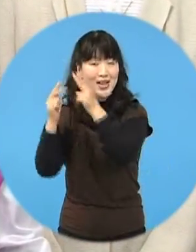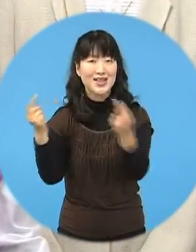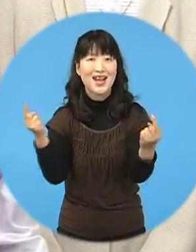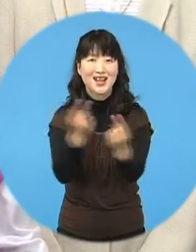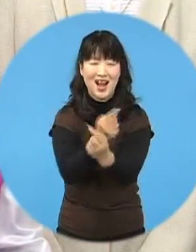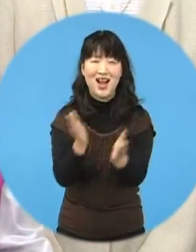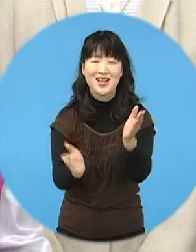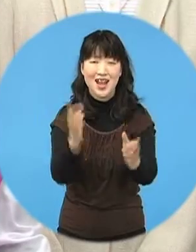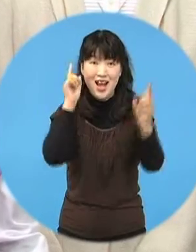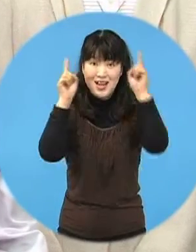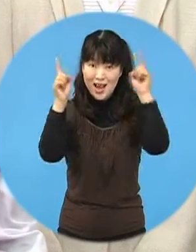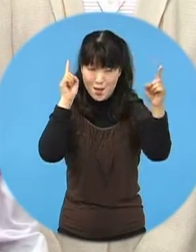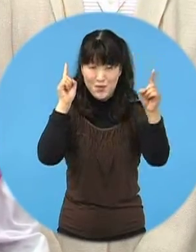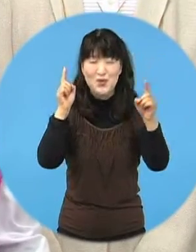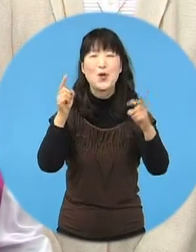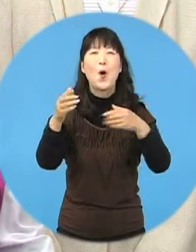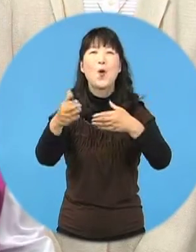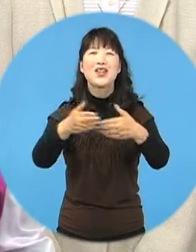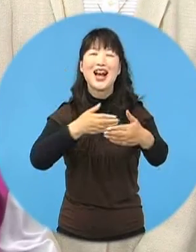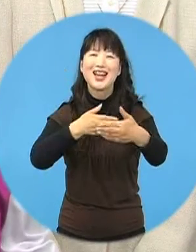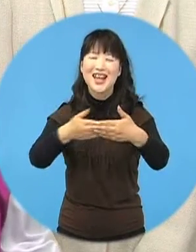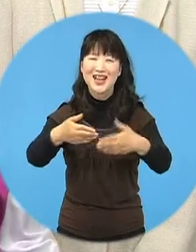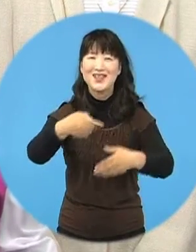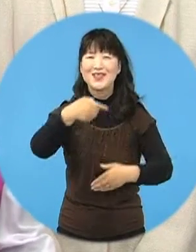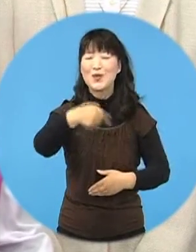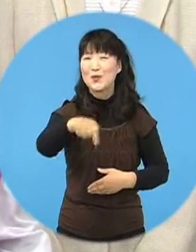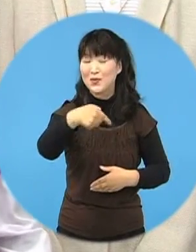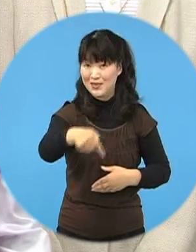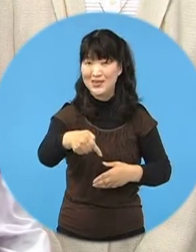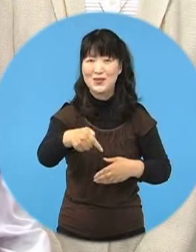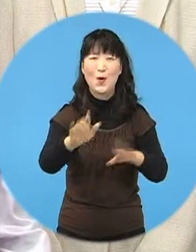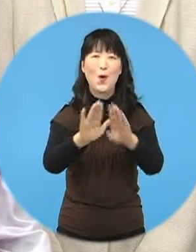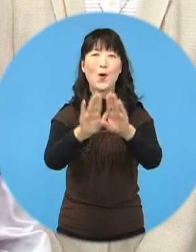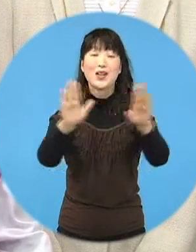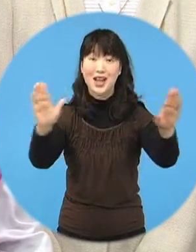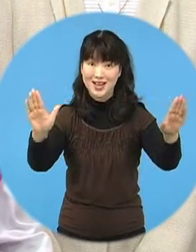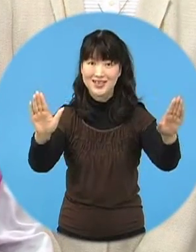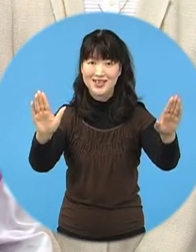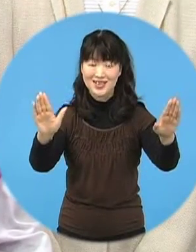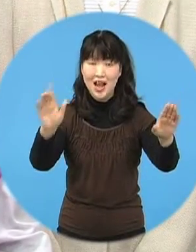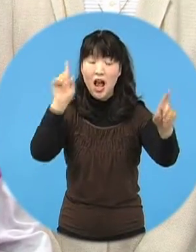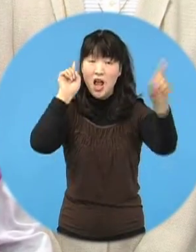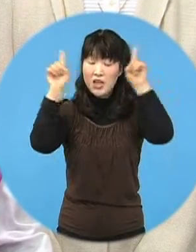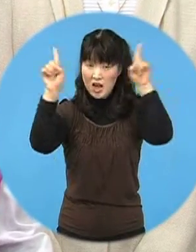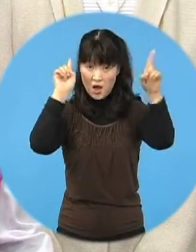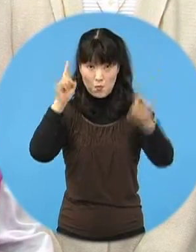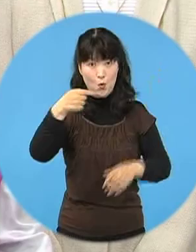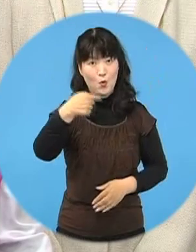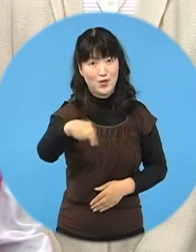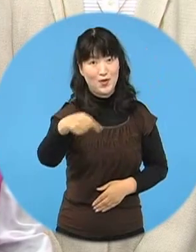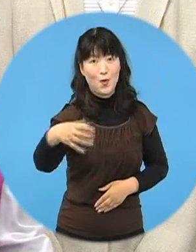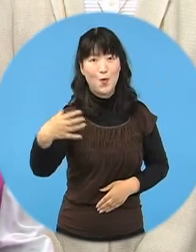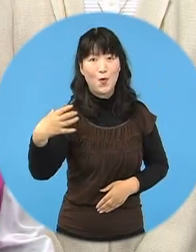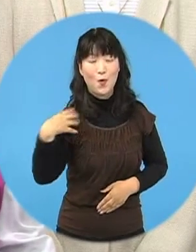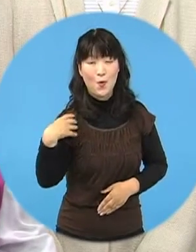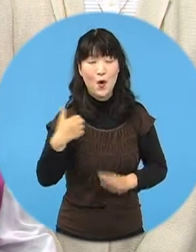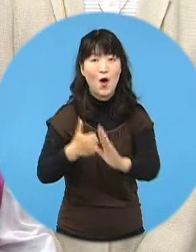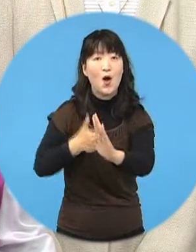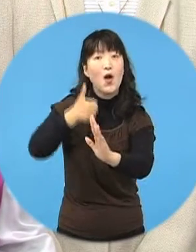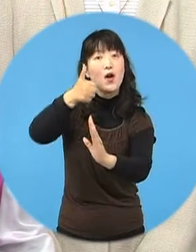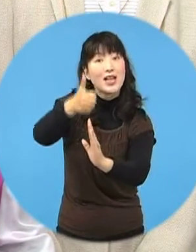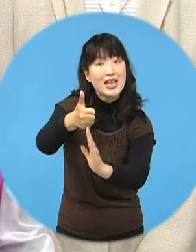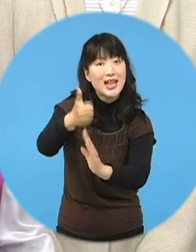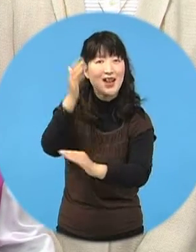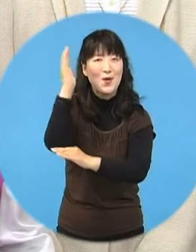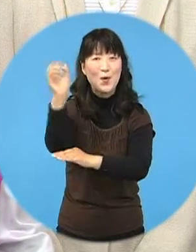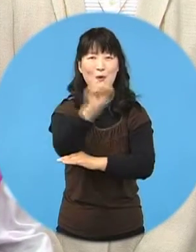ケアゲームの体験教室を開催しております。で、またこのゲームの指導を行うリーダーのための、